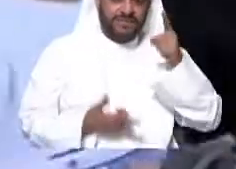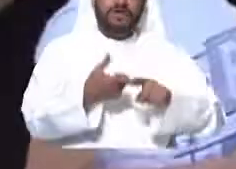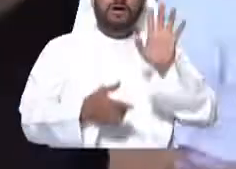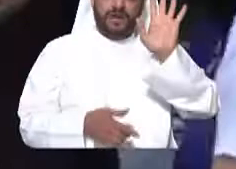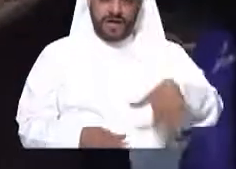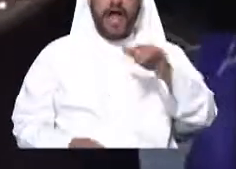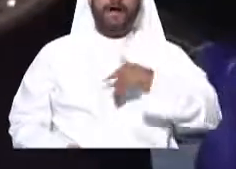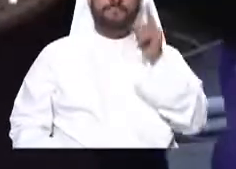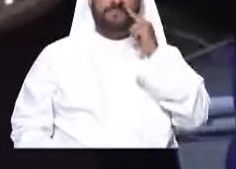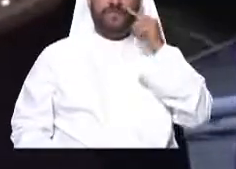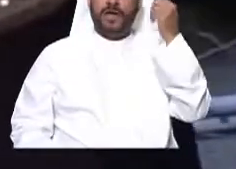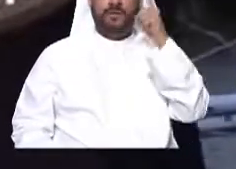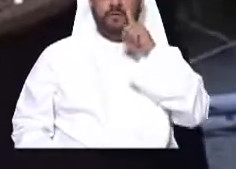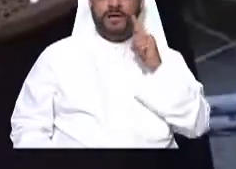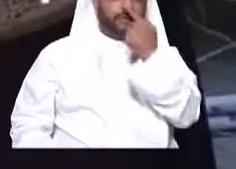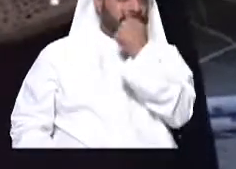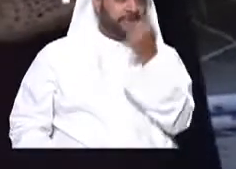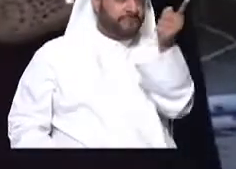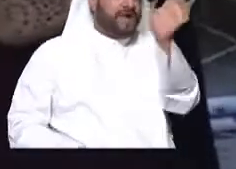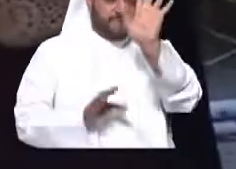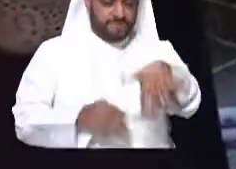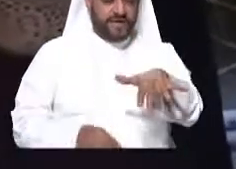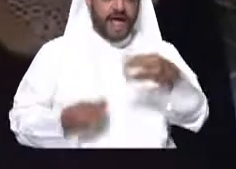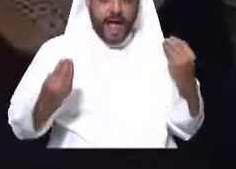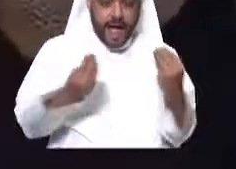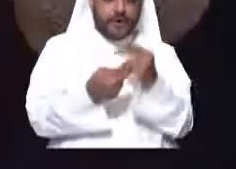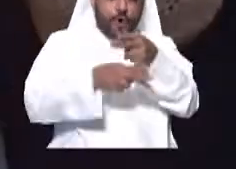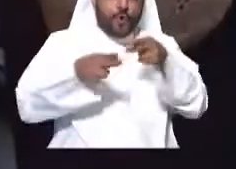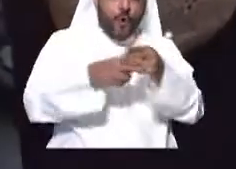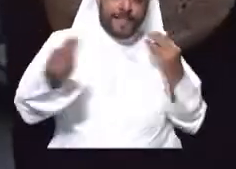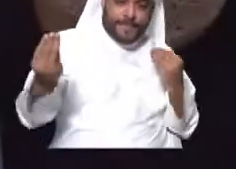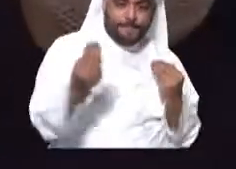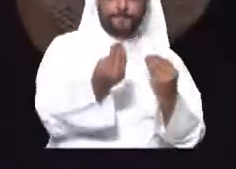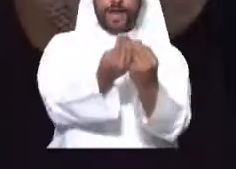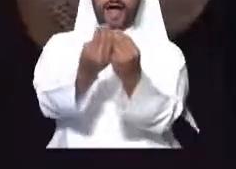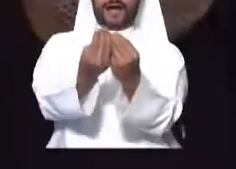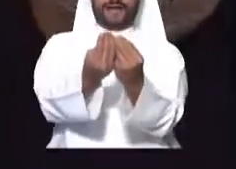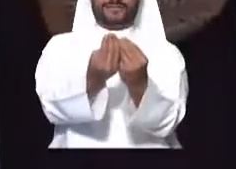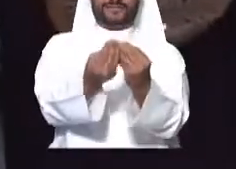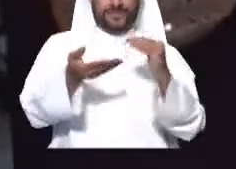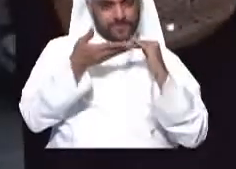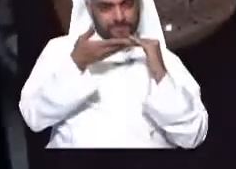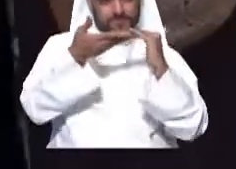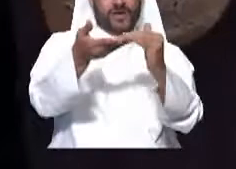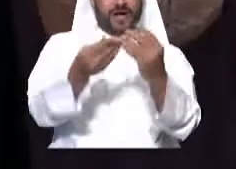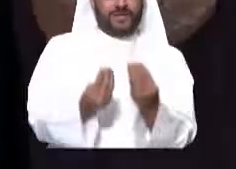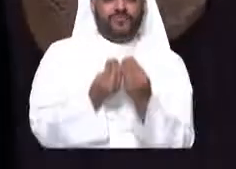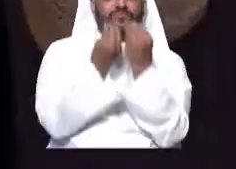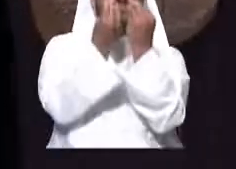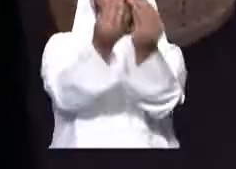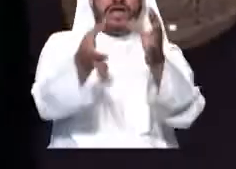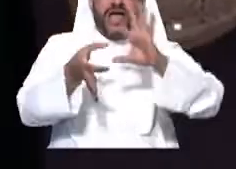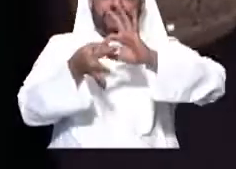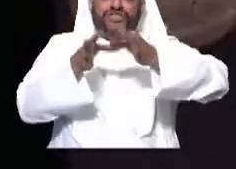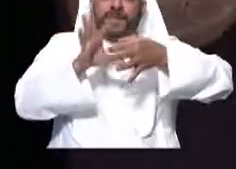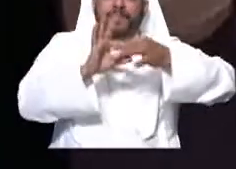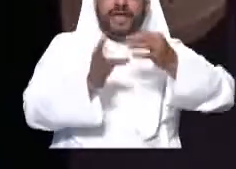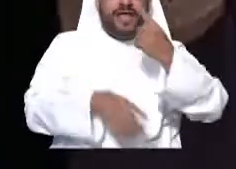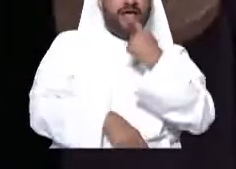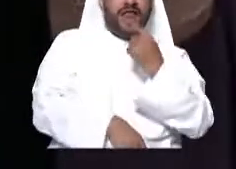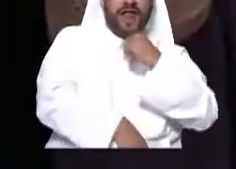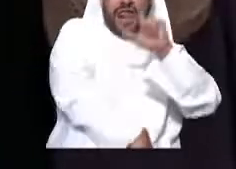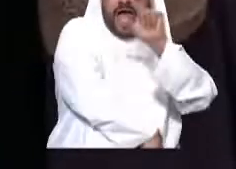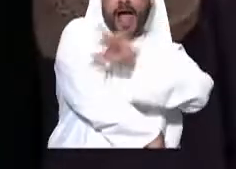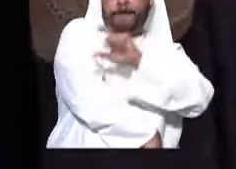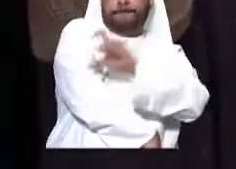وحضرموت ضمن حملة الكويت بجانبكم، والتي تأتي بتمويل من جمعية الهلال الأحمر الكويتي وبتنفيذ